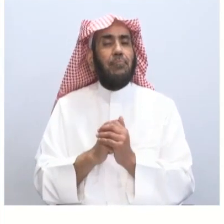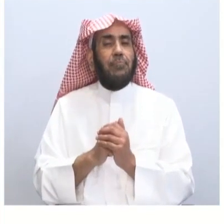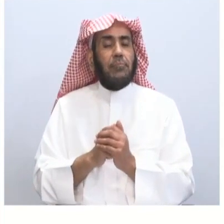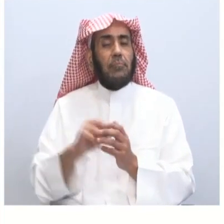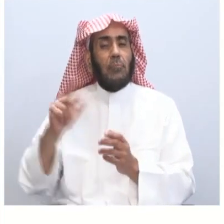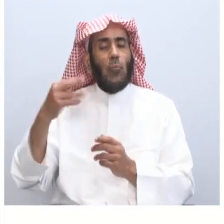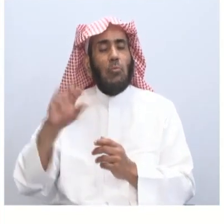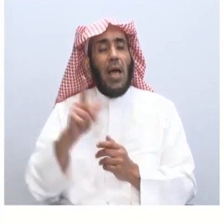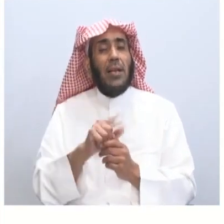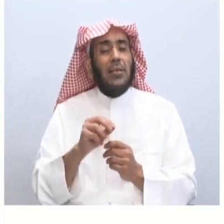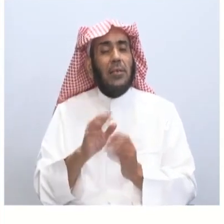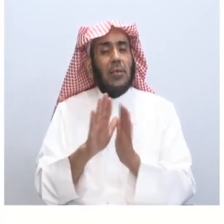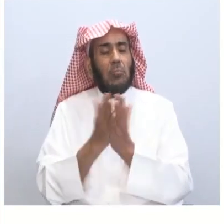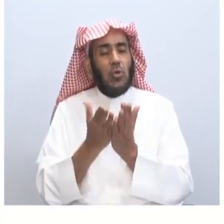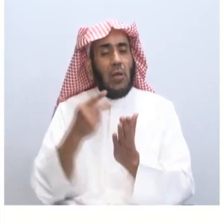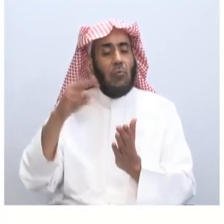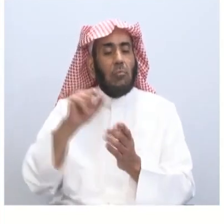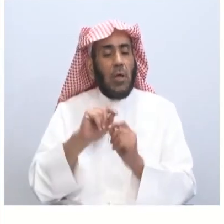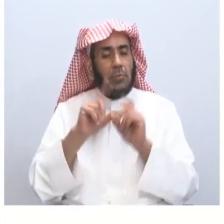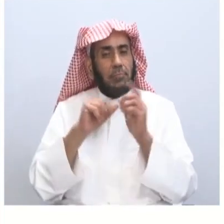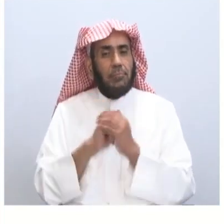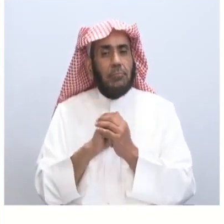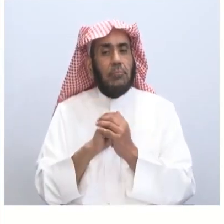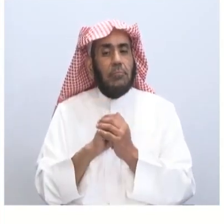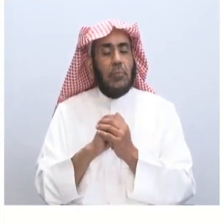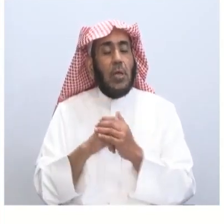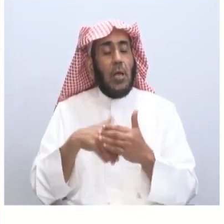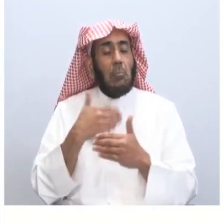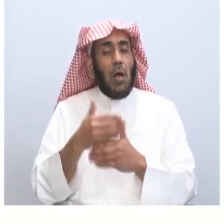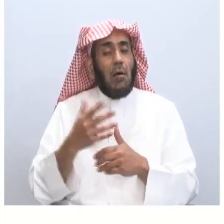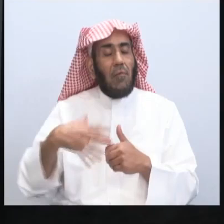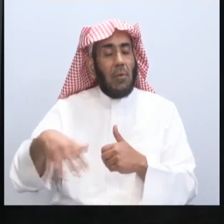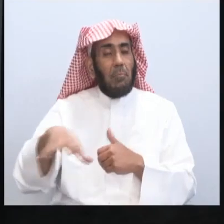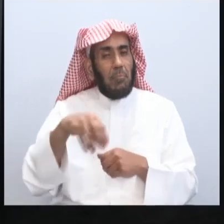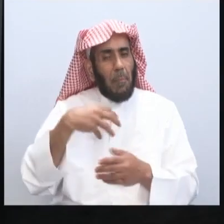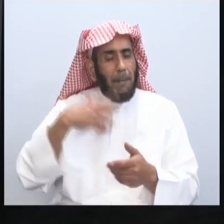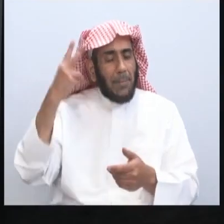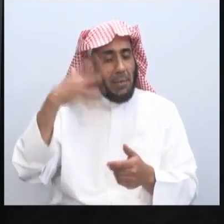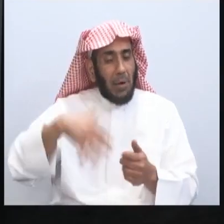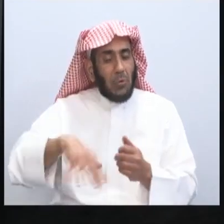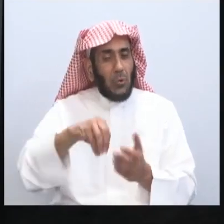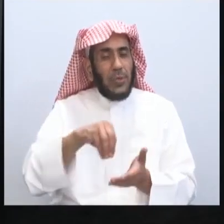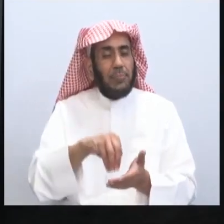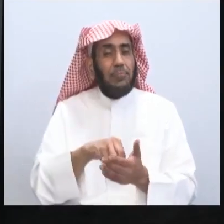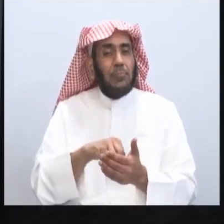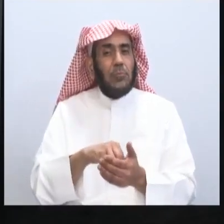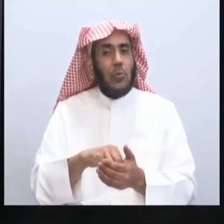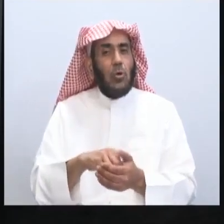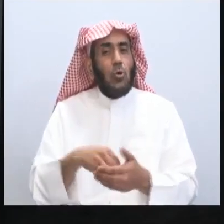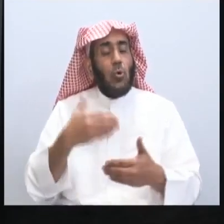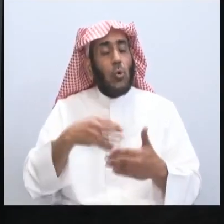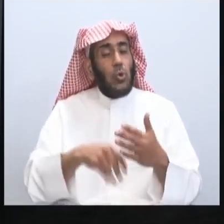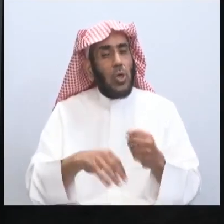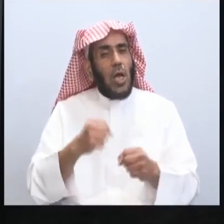هذا مصحف عثمان اما في بلادنا المملكه العربيه السعوديه انشا في